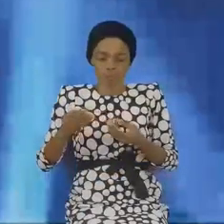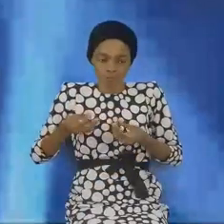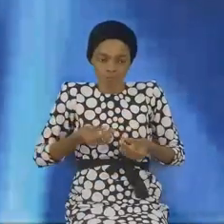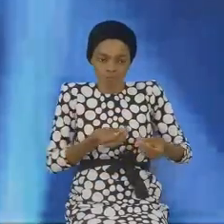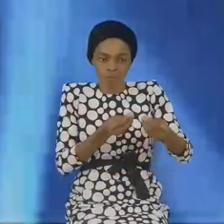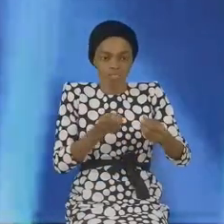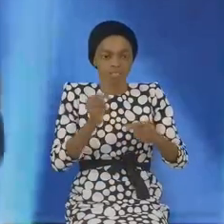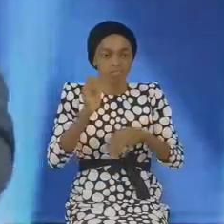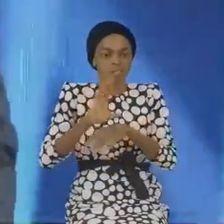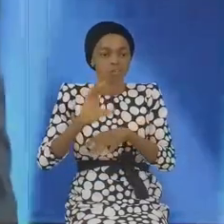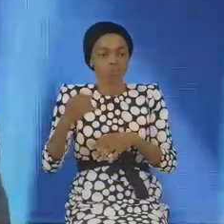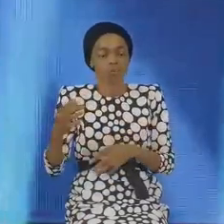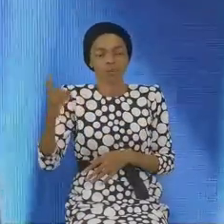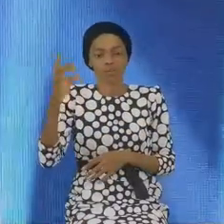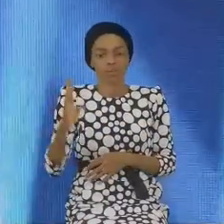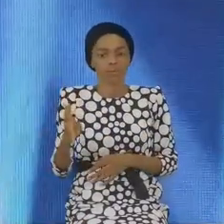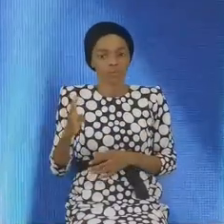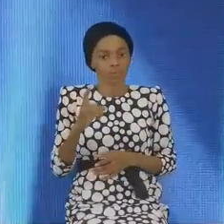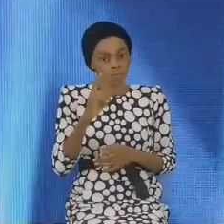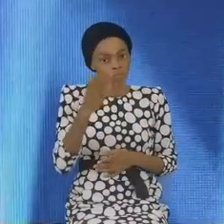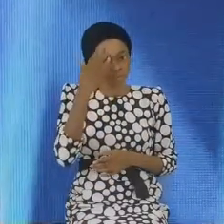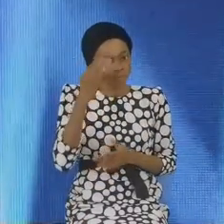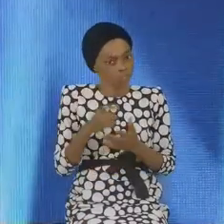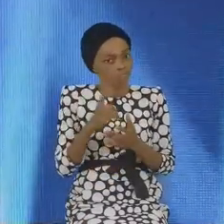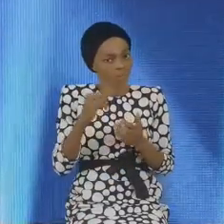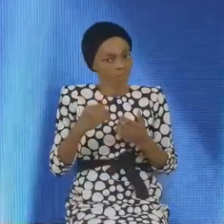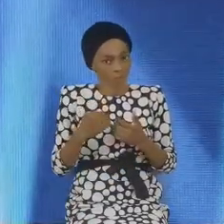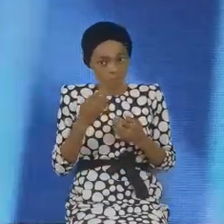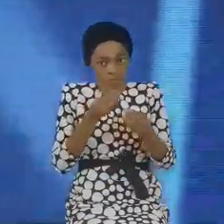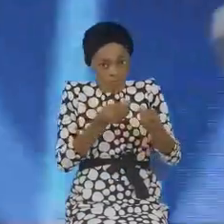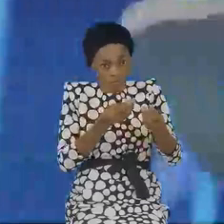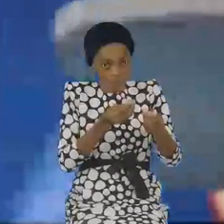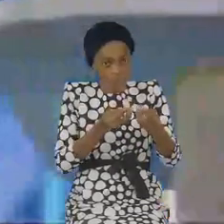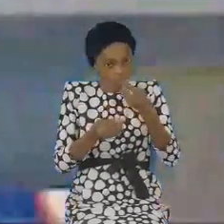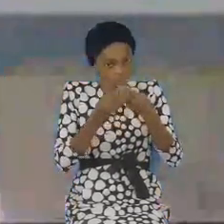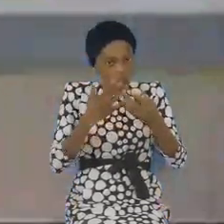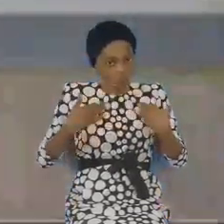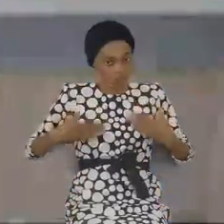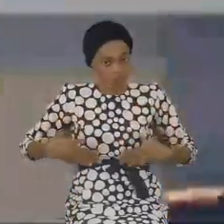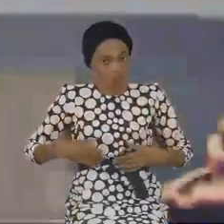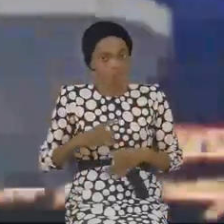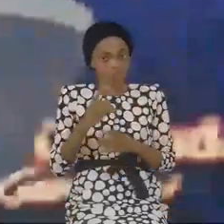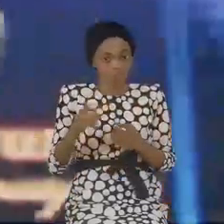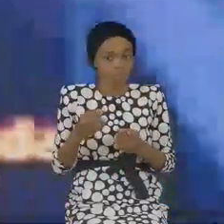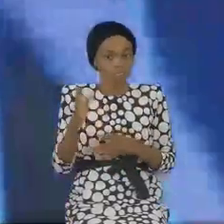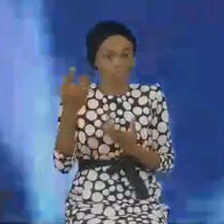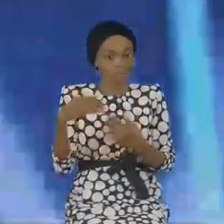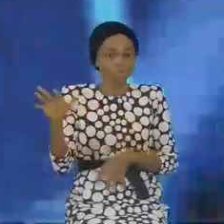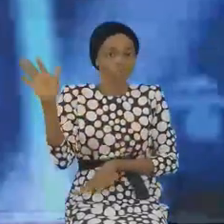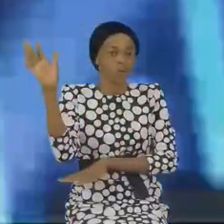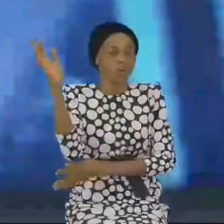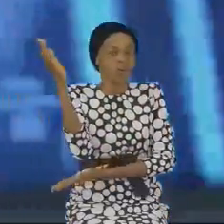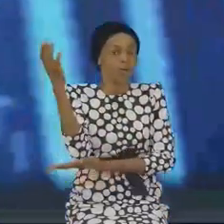Pour paître l'église du Seigneur. Vous savez, nourrir le corps, mais si vous venez au petit déjeuner, et votre femme,